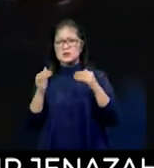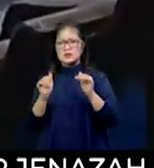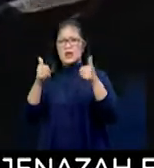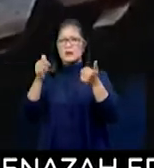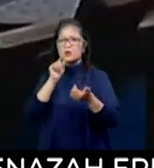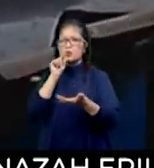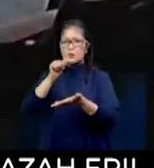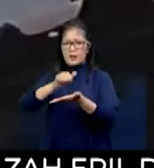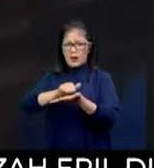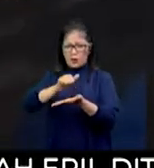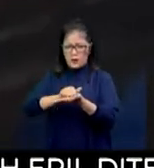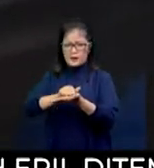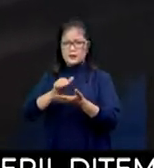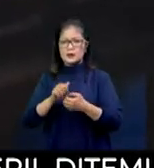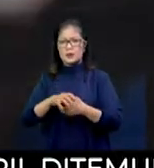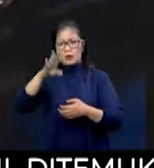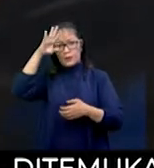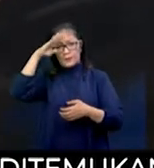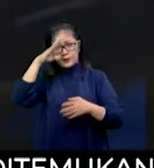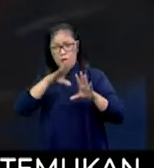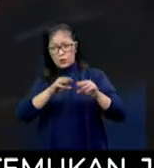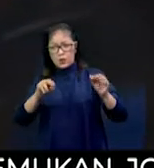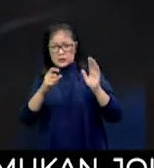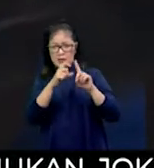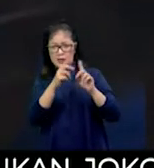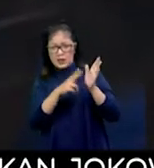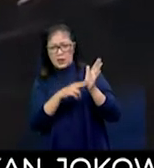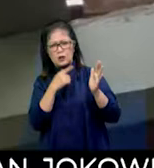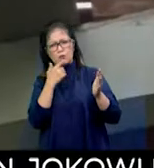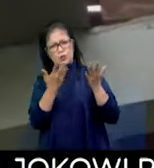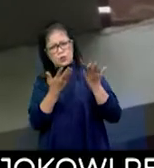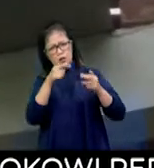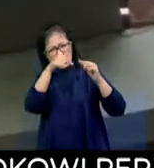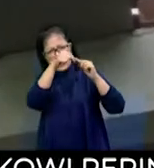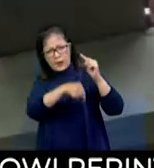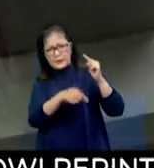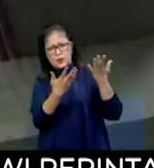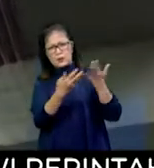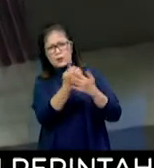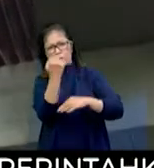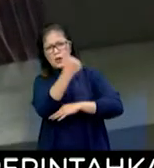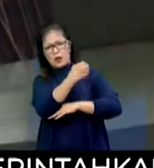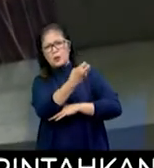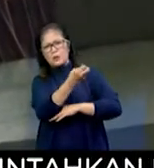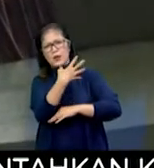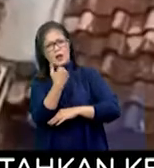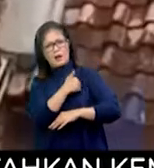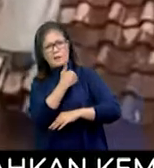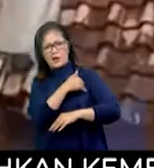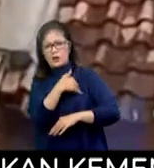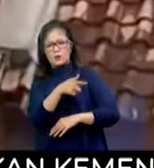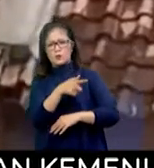petugas langsung membujuk KM agar turun namun tidak bersedia petugas kemudian naik ke atap dengan menjebol